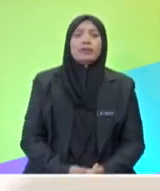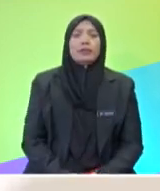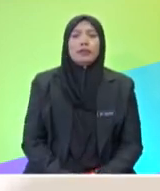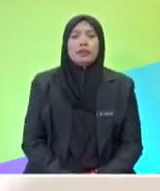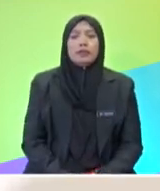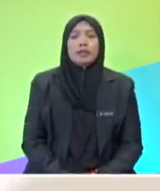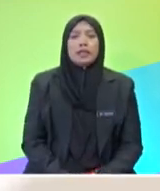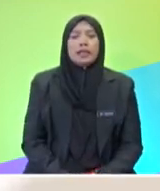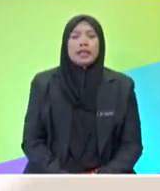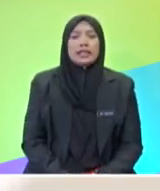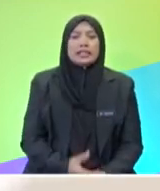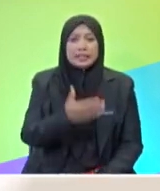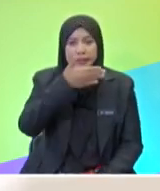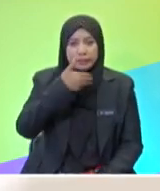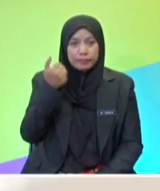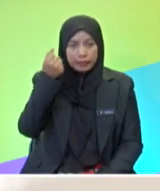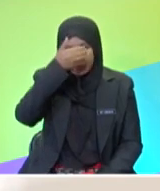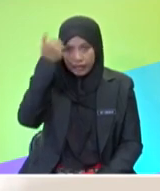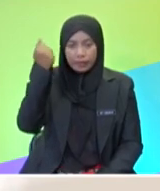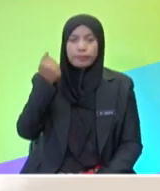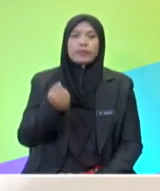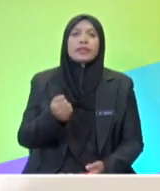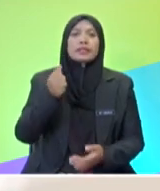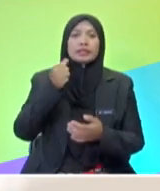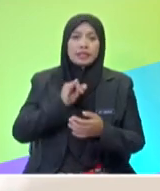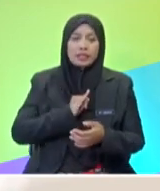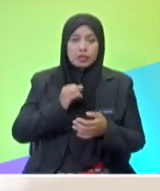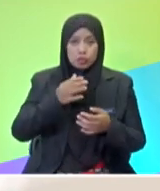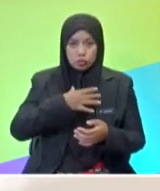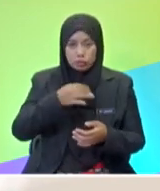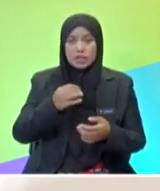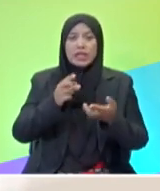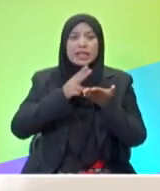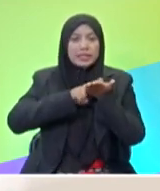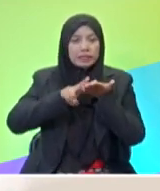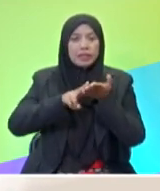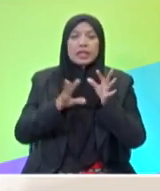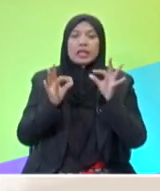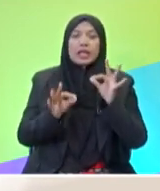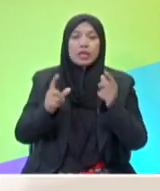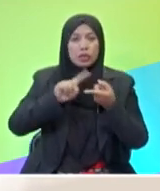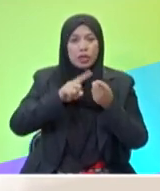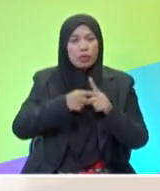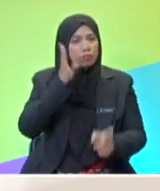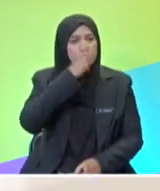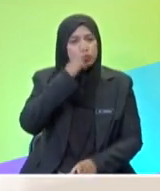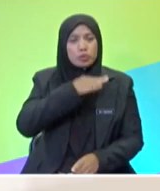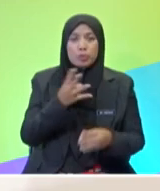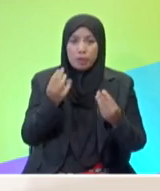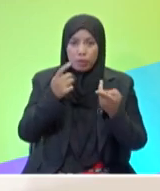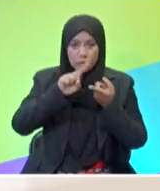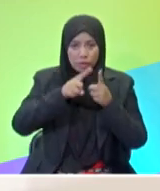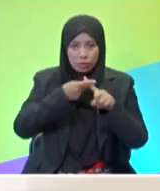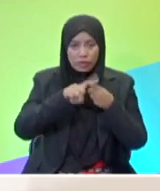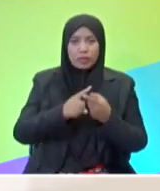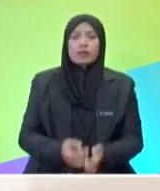Boleh. Sebab Arif suka Sebab Arif suka kemas. Kalau kawan Arif busuk, Arif nak kawan tak?